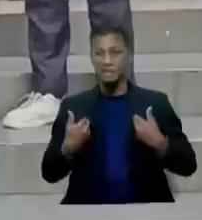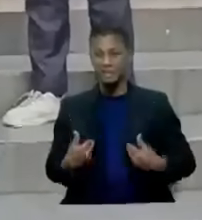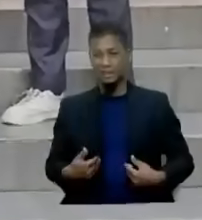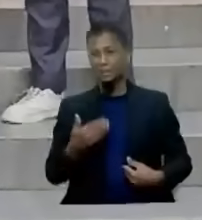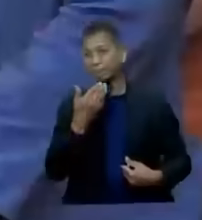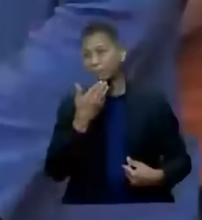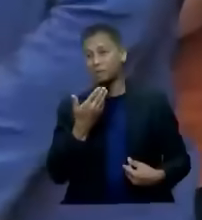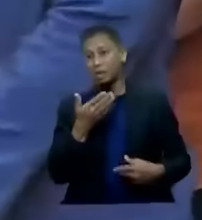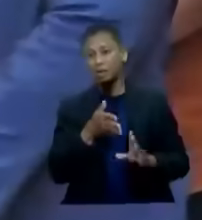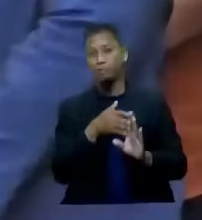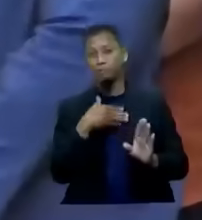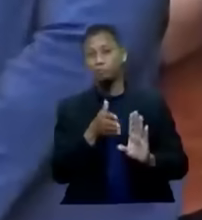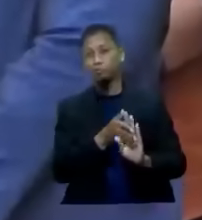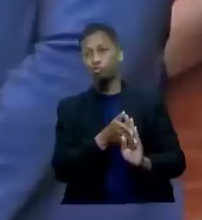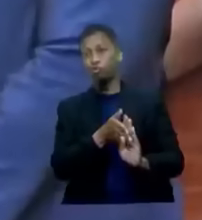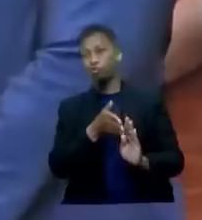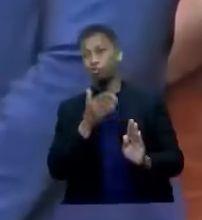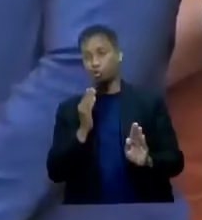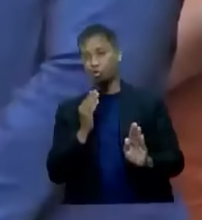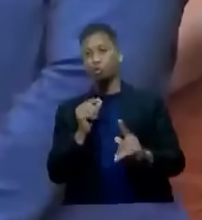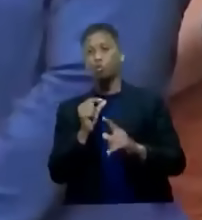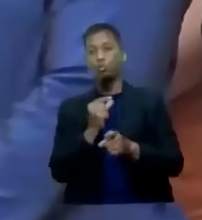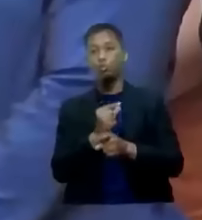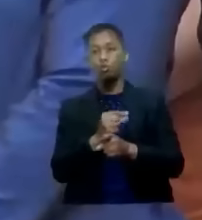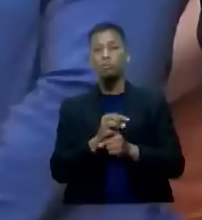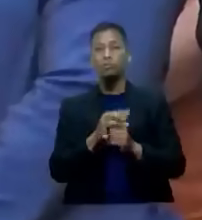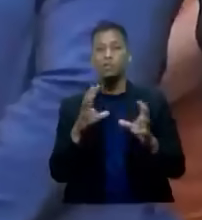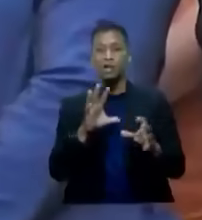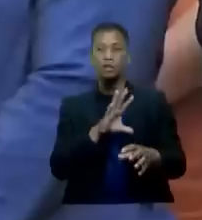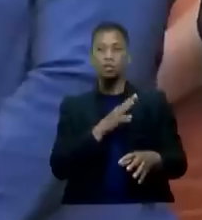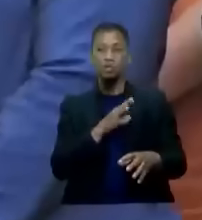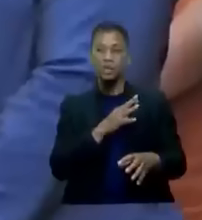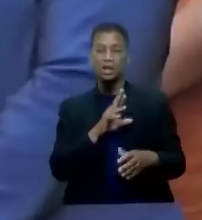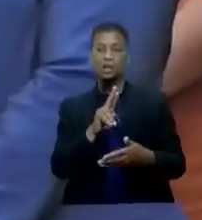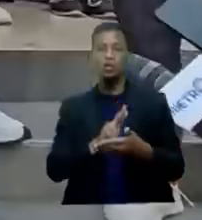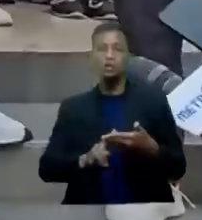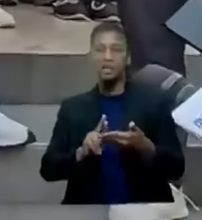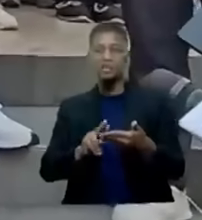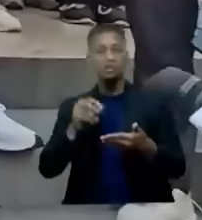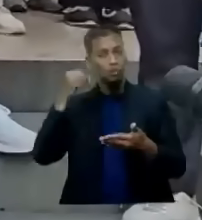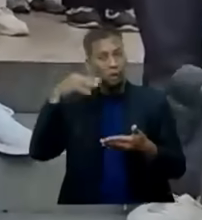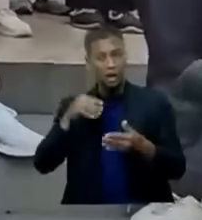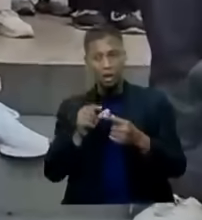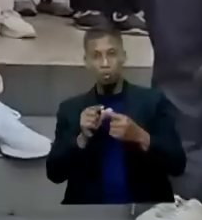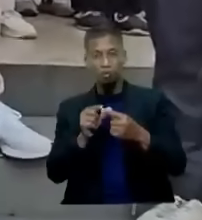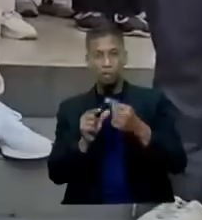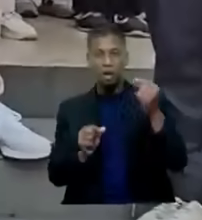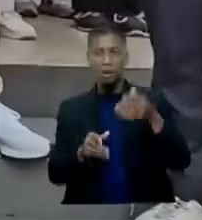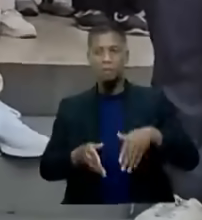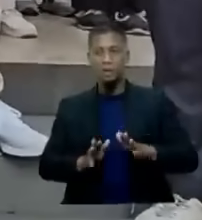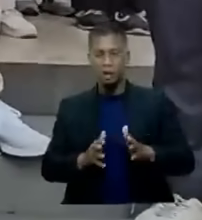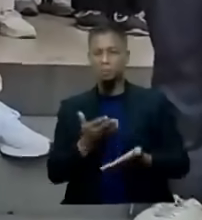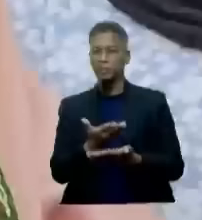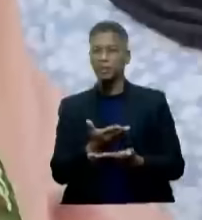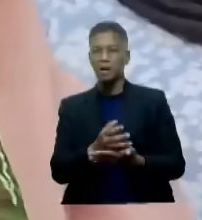demokrasi juga diserukan guru besar, dosen, alumni, dan mahasiswa Universitas Sumatera Utara Medan. Mereka meminta presiden,